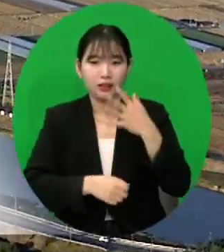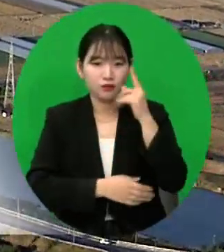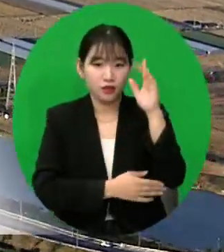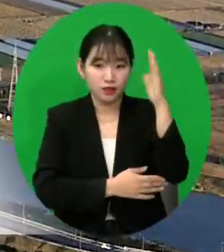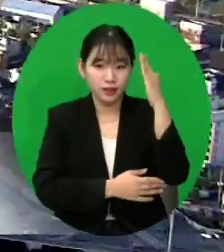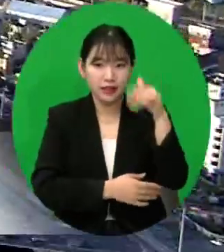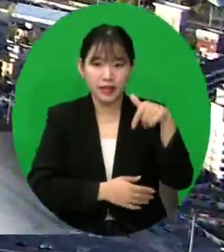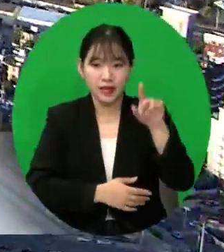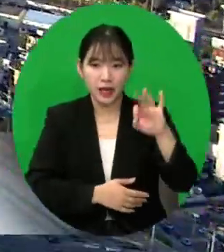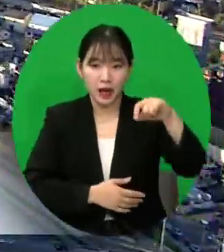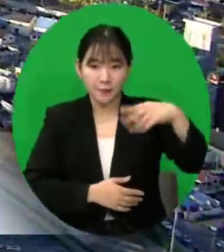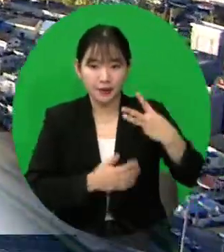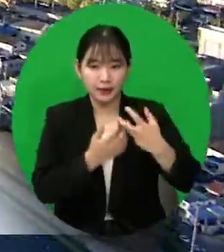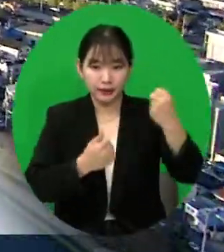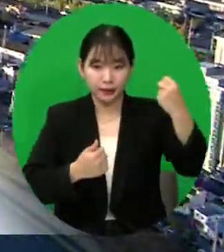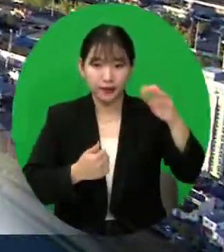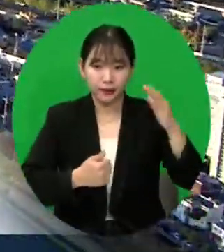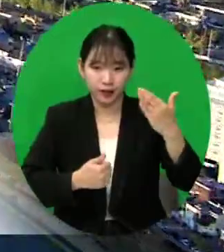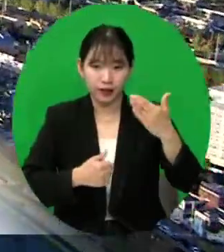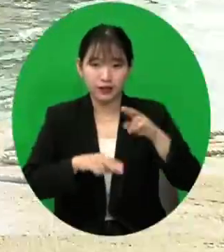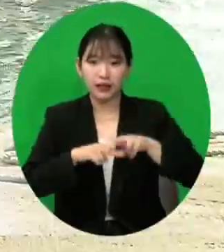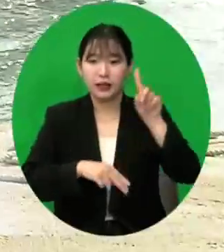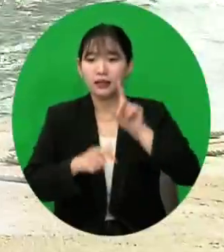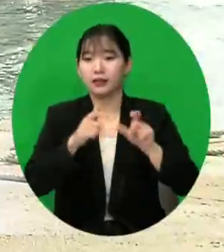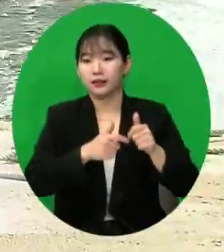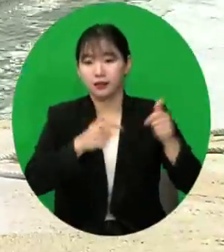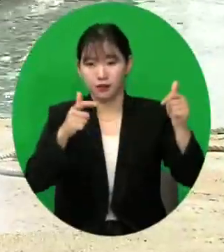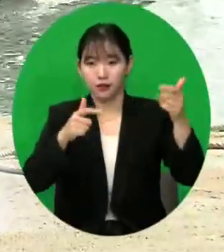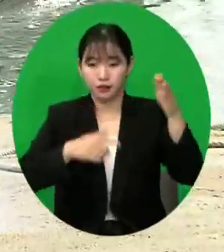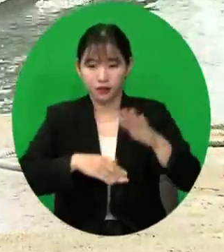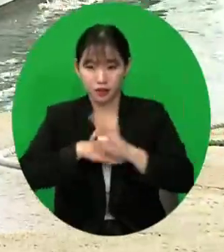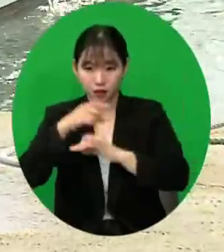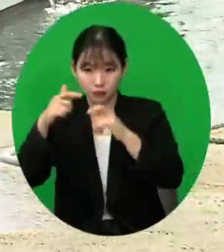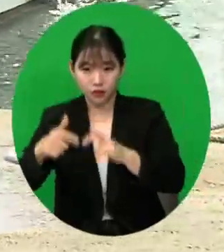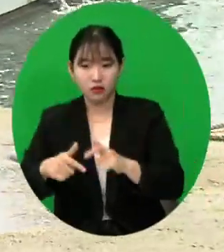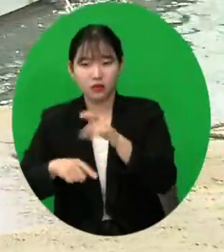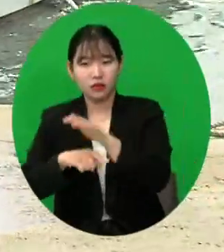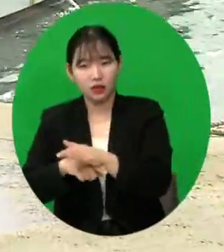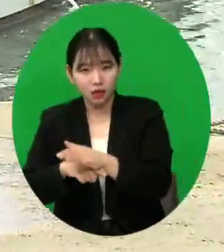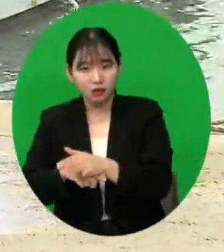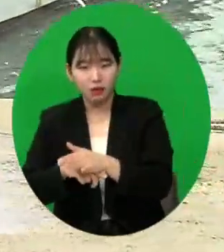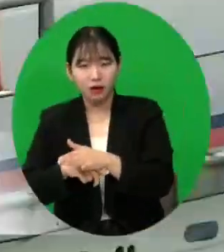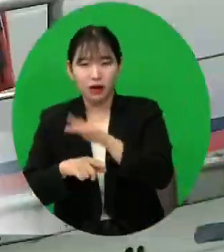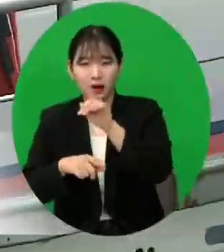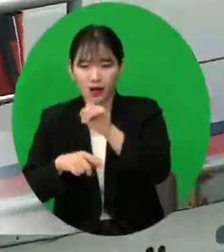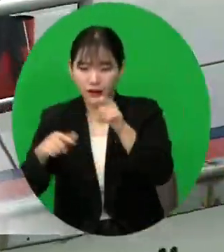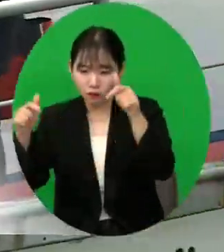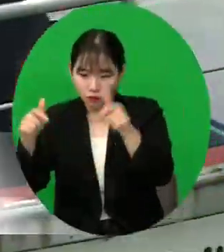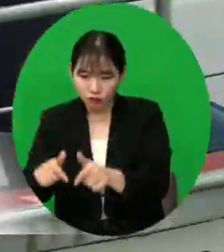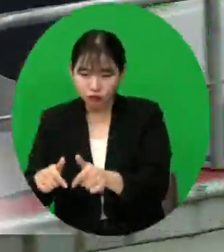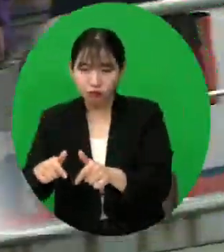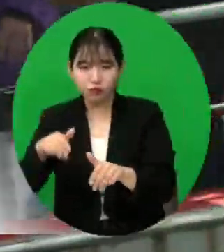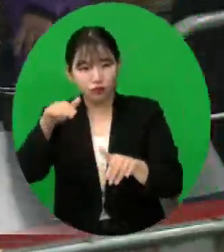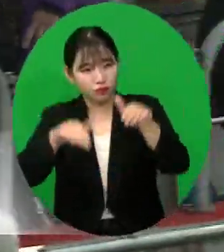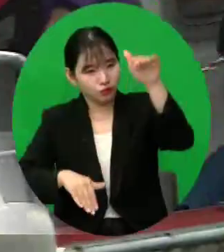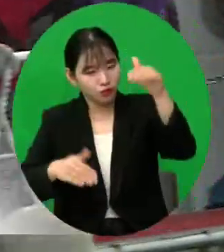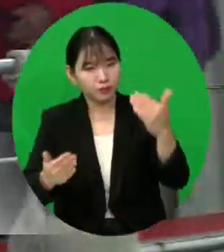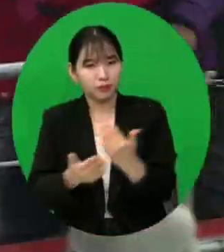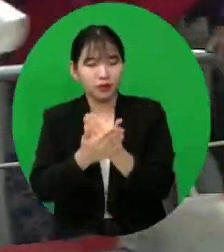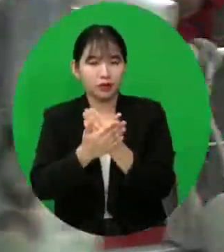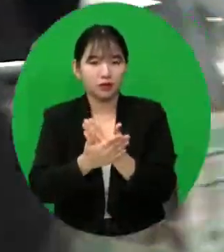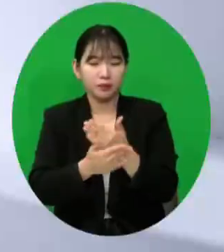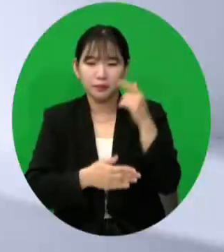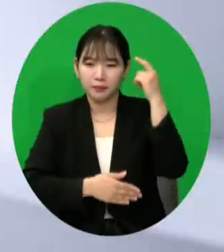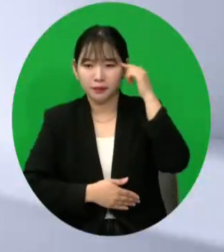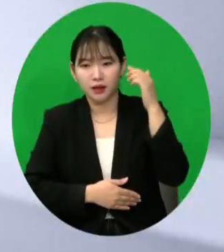순천시가 갑을로 분구되면서 한석이 늘어난 반면 서부권의 농어촌 선거구가 줄게 된 건 균형 발전에도 어긋난다는